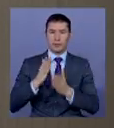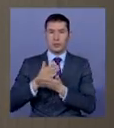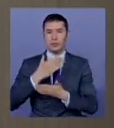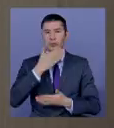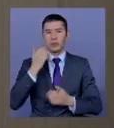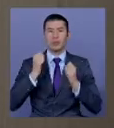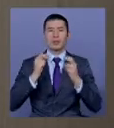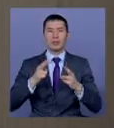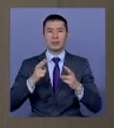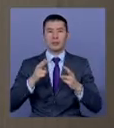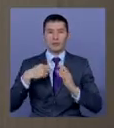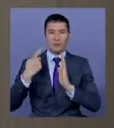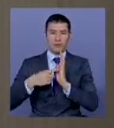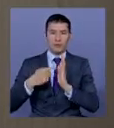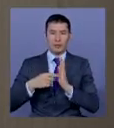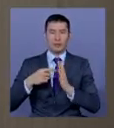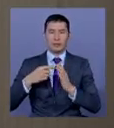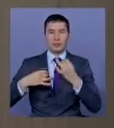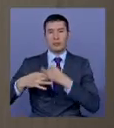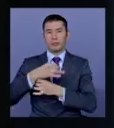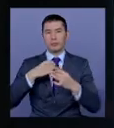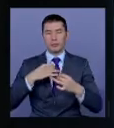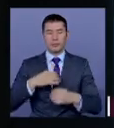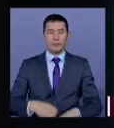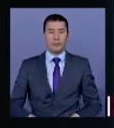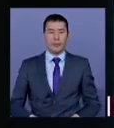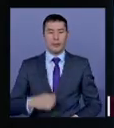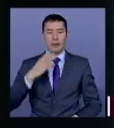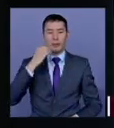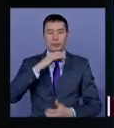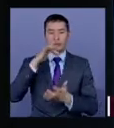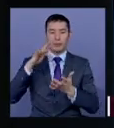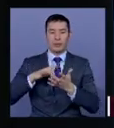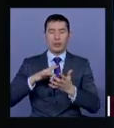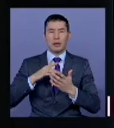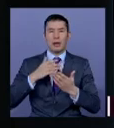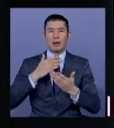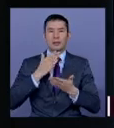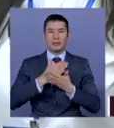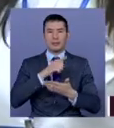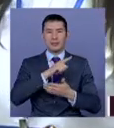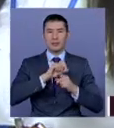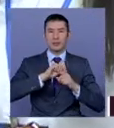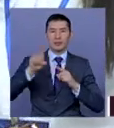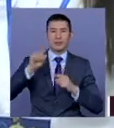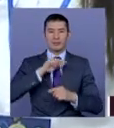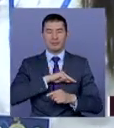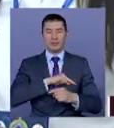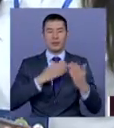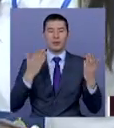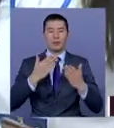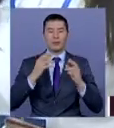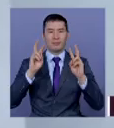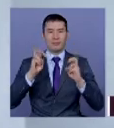деген сияқты сұрақтардың жауабын қарастырып іздейтін боламыз. Алматыда сондай-ақ стартап жобаларды іске асыру бойынша қалалық кәсіпкерлікті